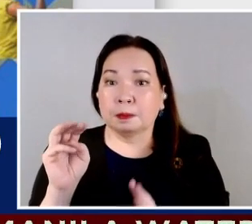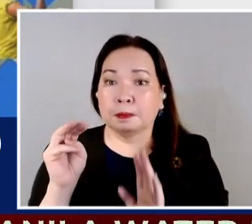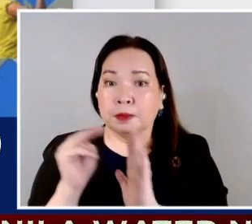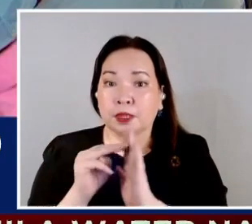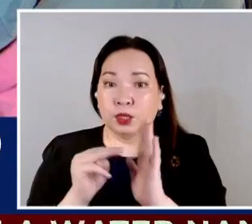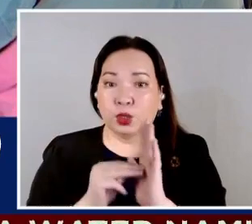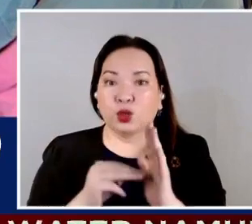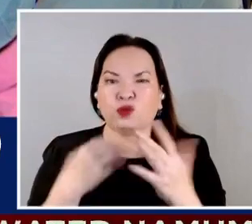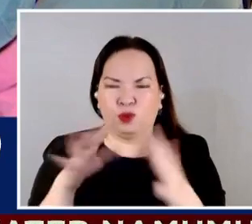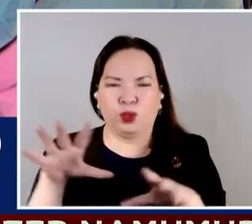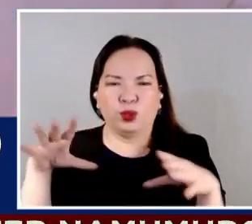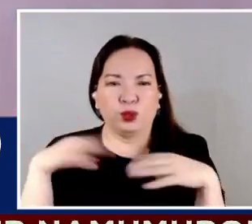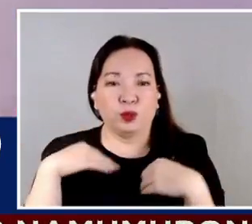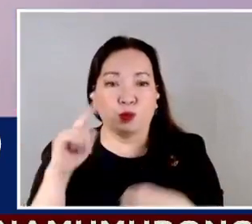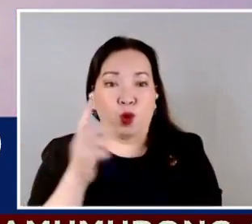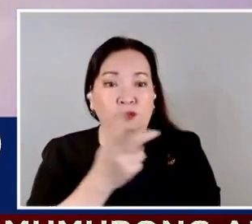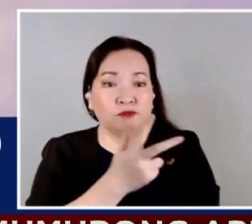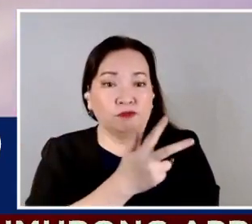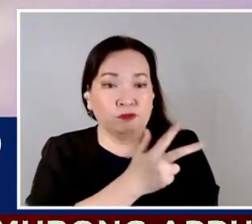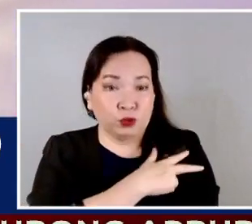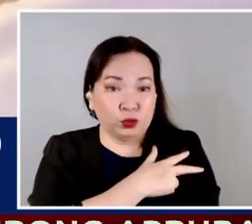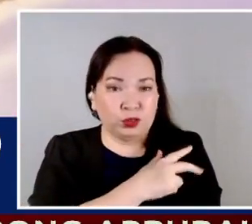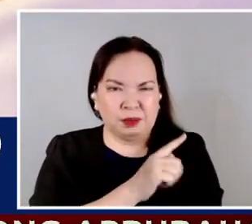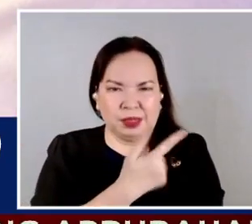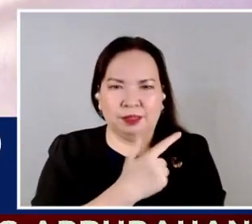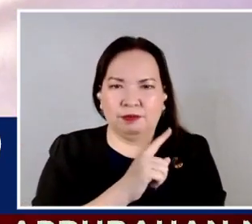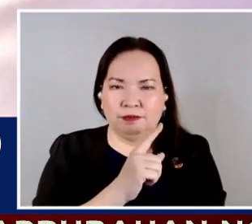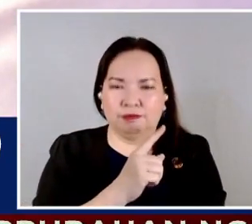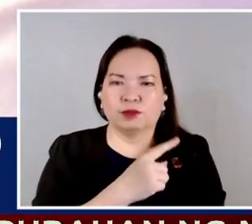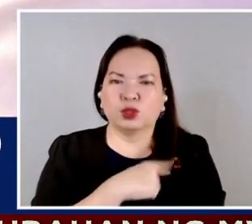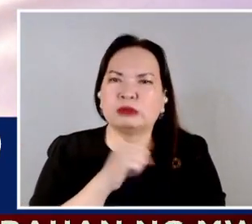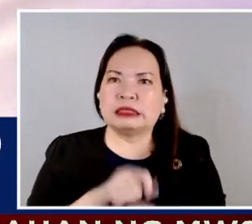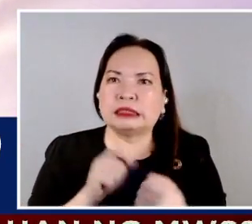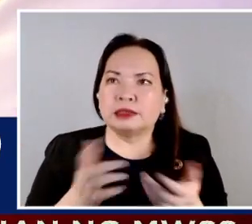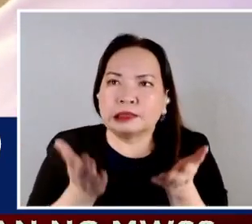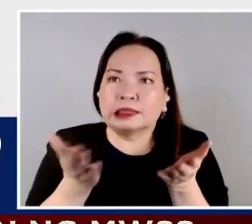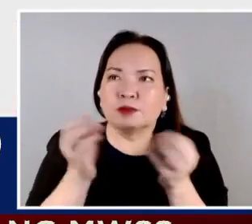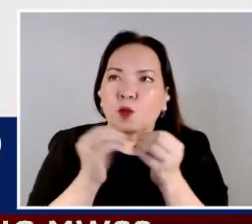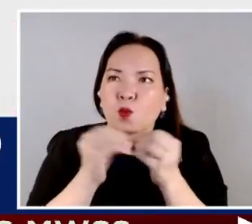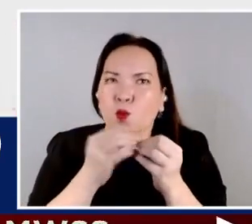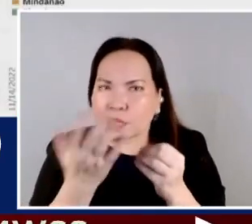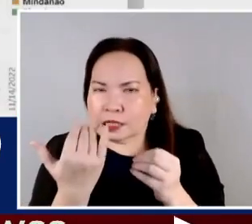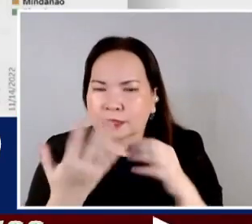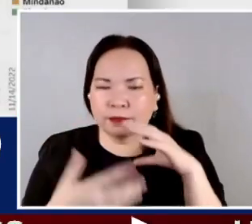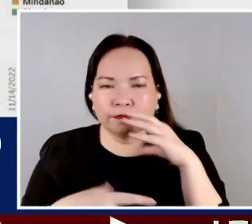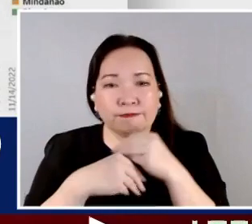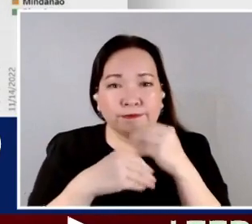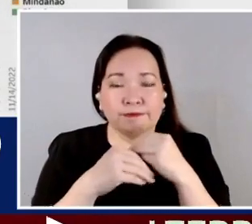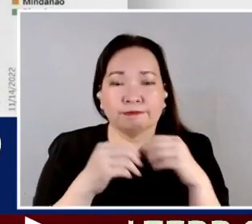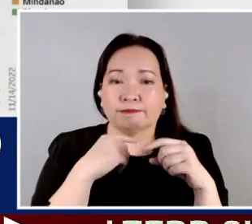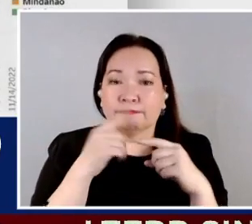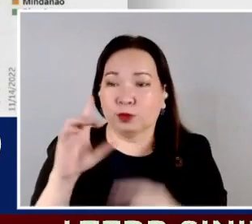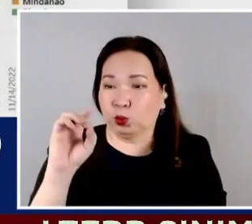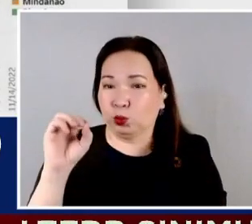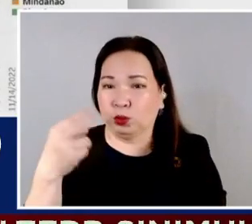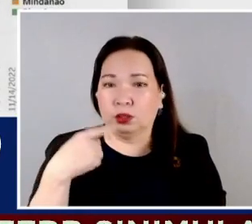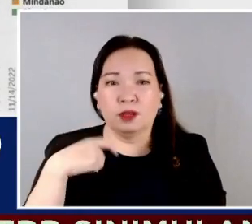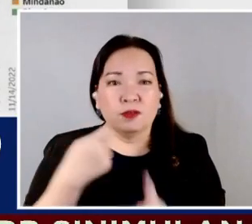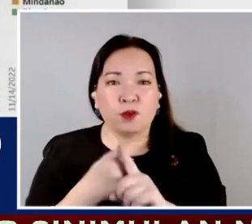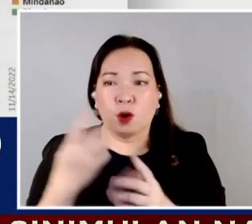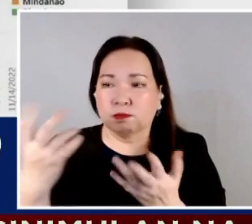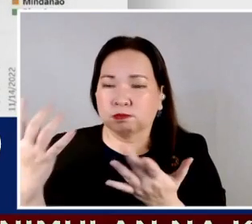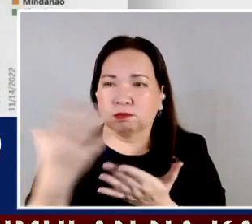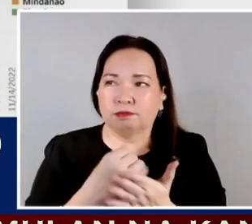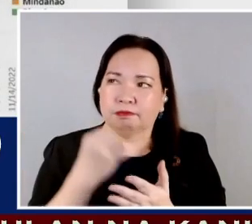unang booster. Bagay na kailangan pang mapataas ayon mismo sa DOH. Base sa kanilang datos, nito mga nakaraang